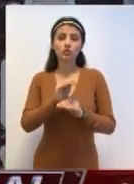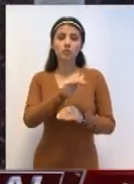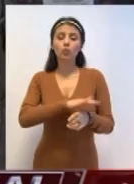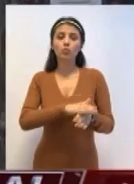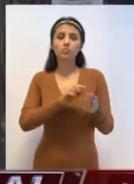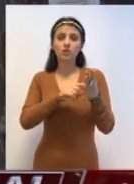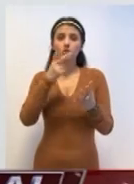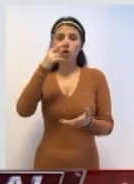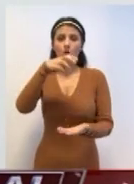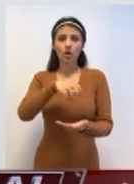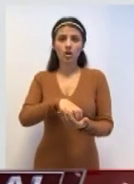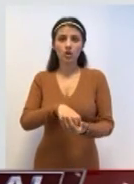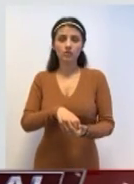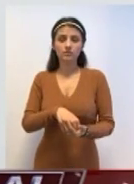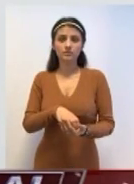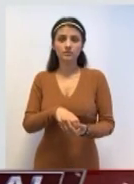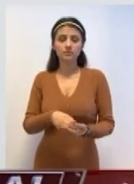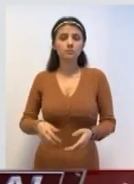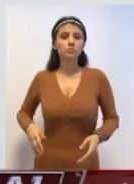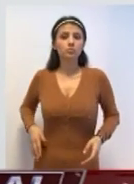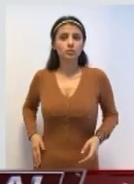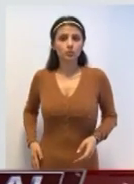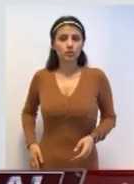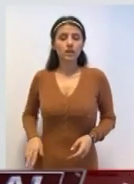Asupra lui, în buzunar, la el? În două locuri.